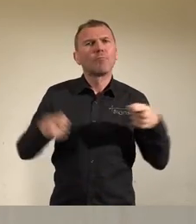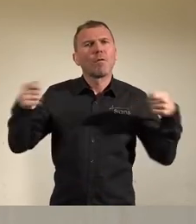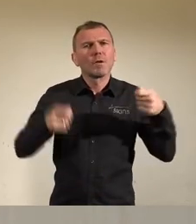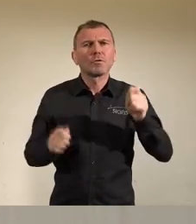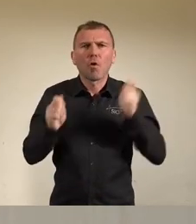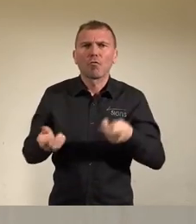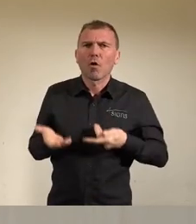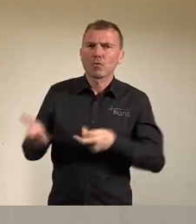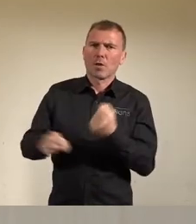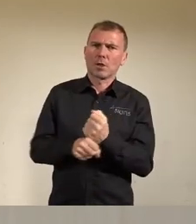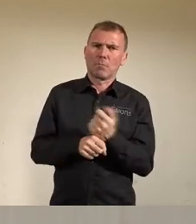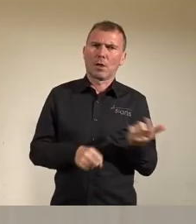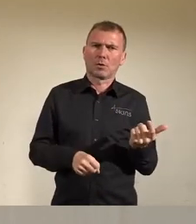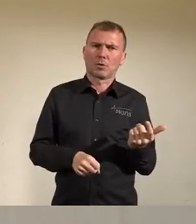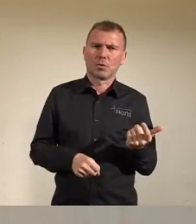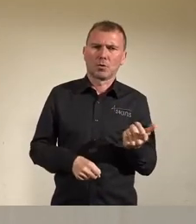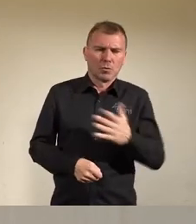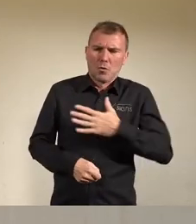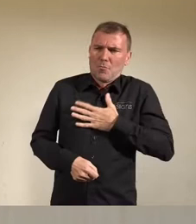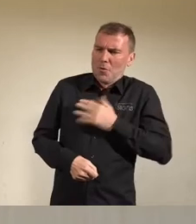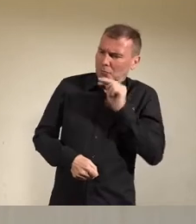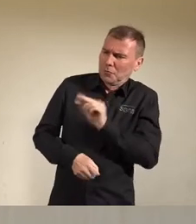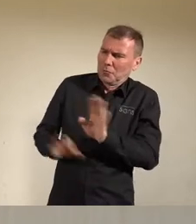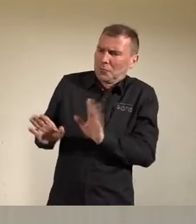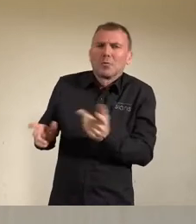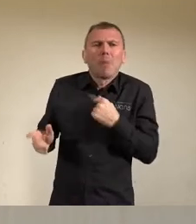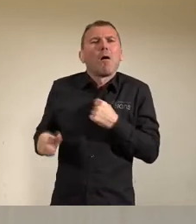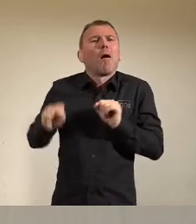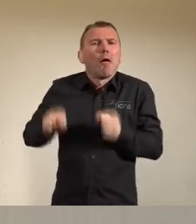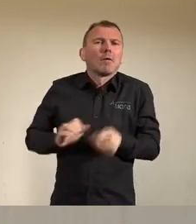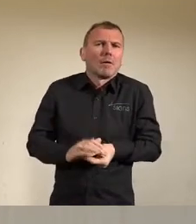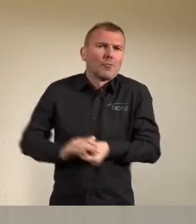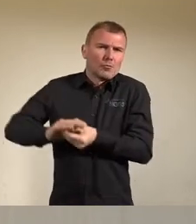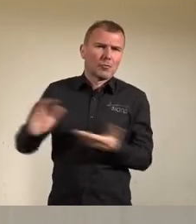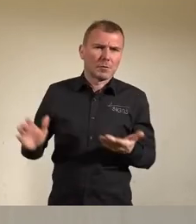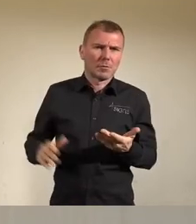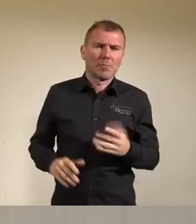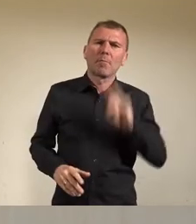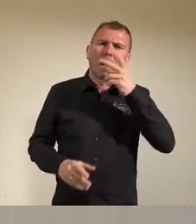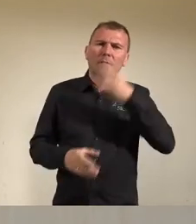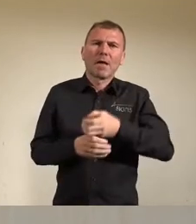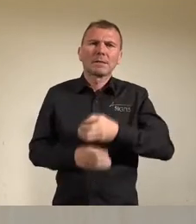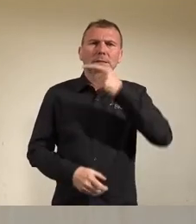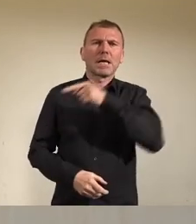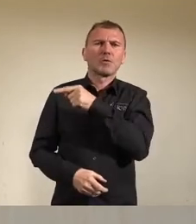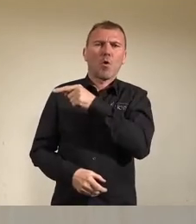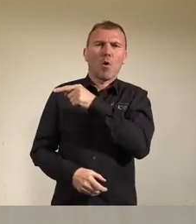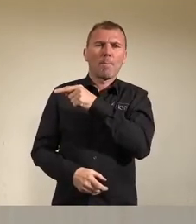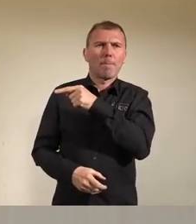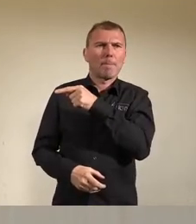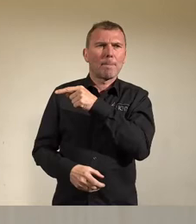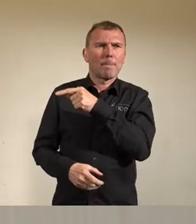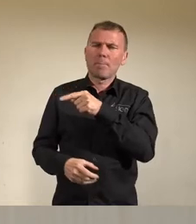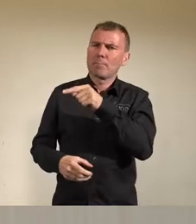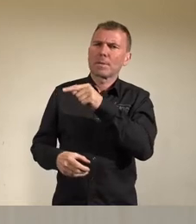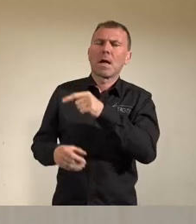Finanzierungsvorschlag gemacht, der jetzt nicht unbedingt meiner ist, aber den ich doch durchaus unterstützen kann, nämlich einfach den Fernsehturm nicht zu erden, sondern